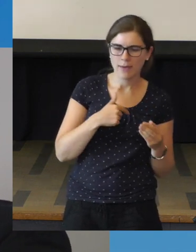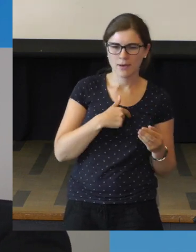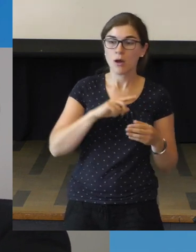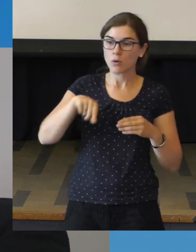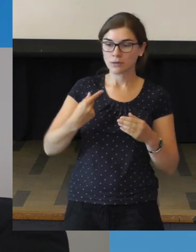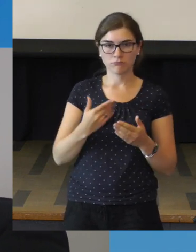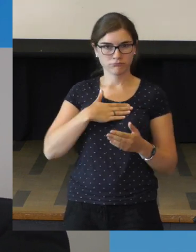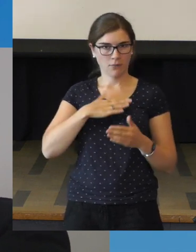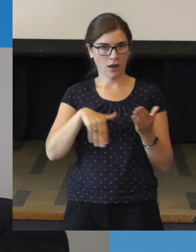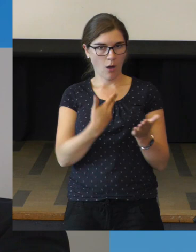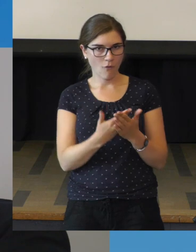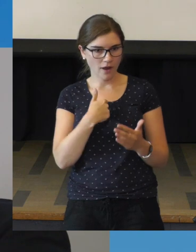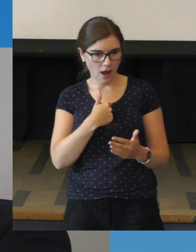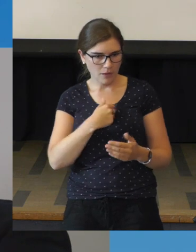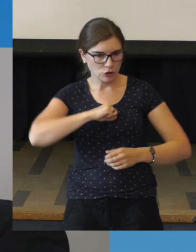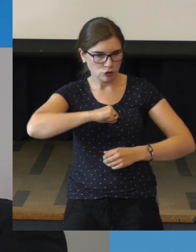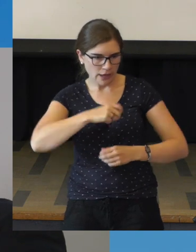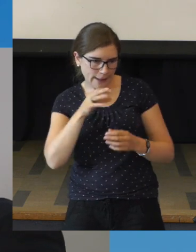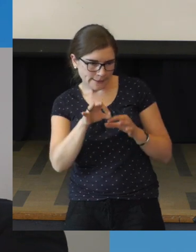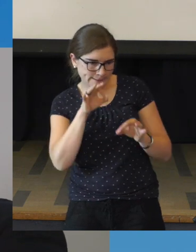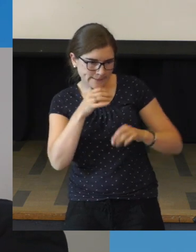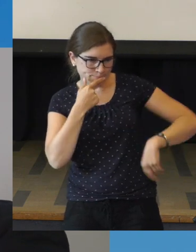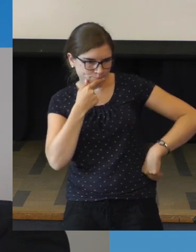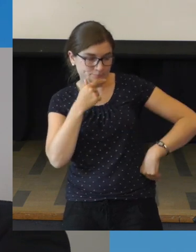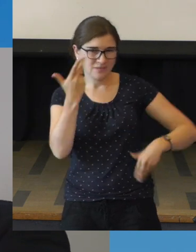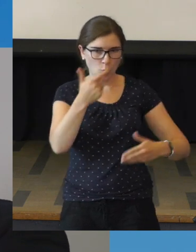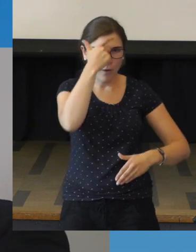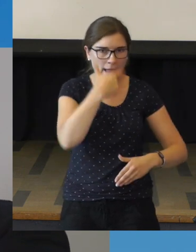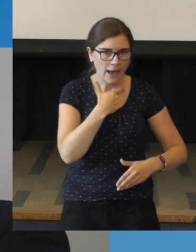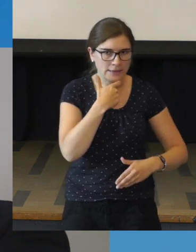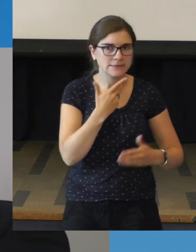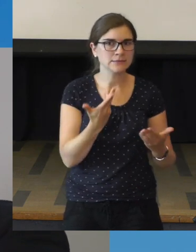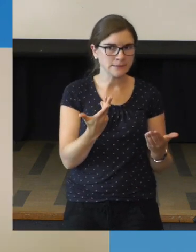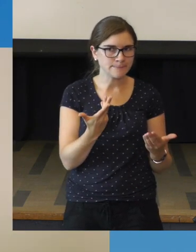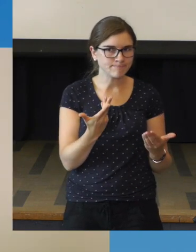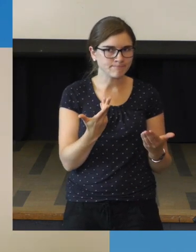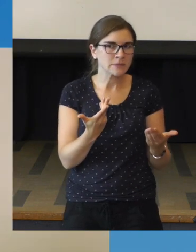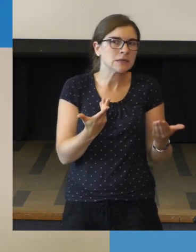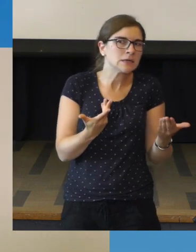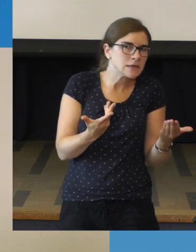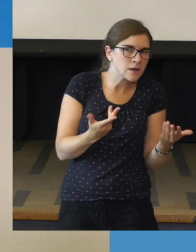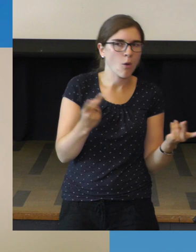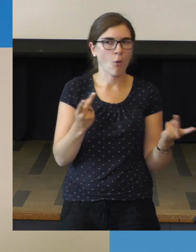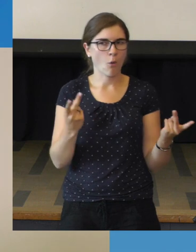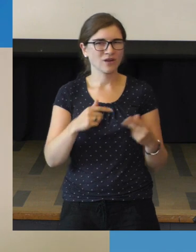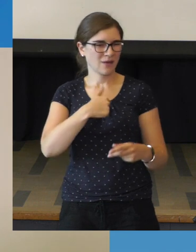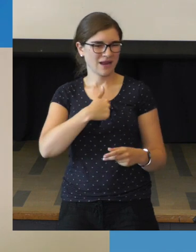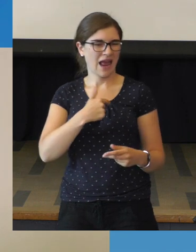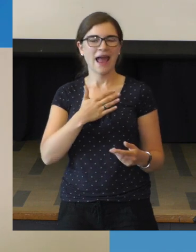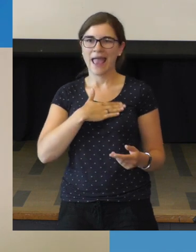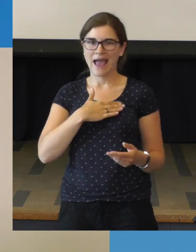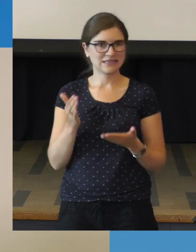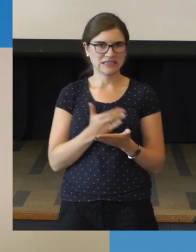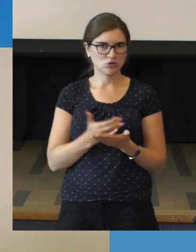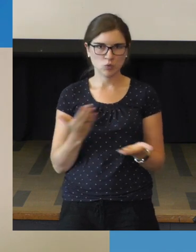es dann, relativ rasch herauszubekommen, ist das was Ernstes, was prognostisch Relevantes oder kommt es eben nicht vom Herzen. Da muss